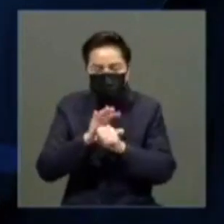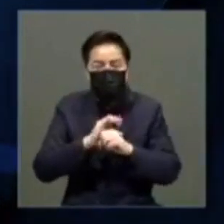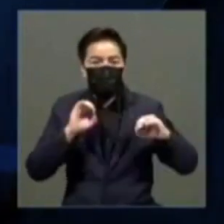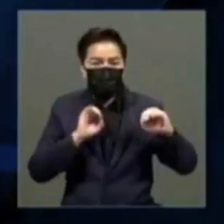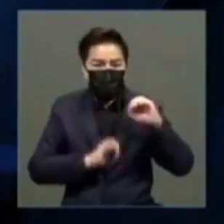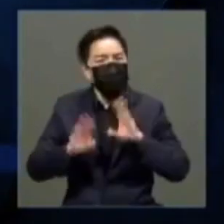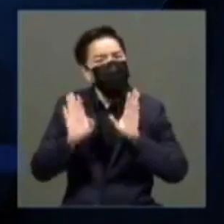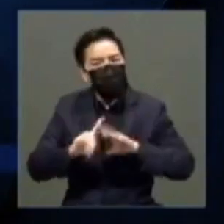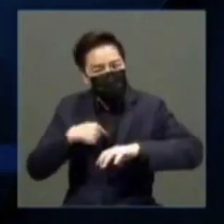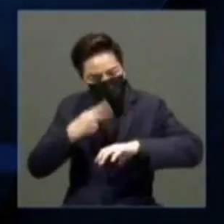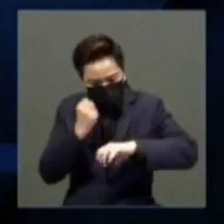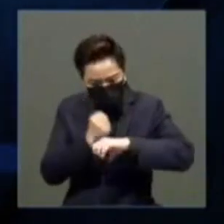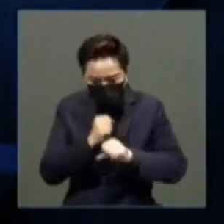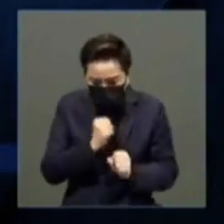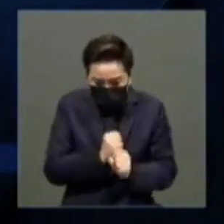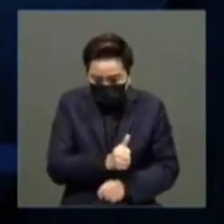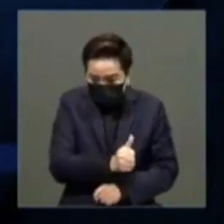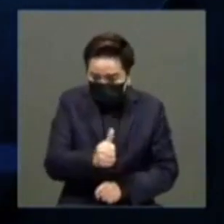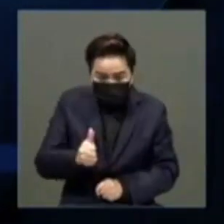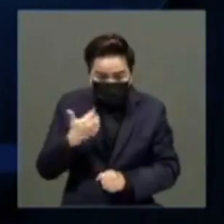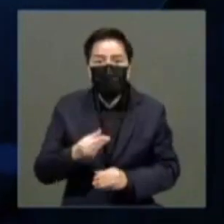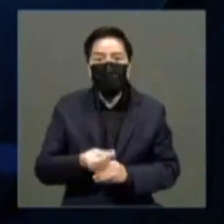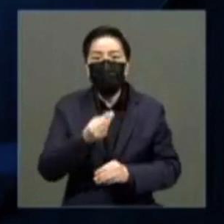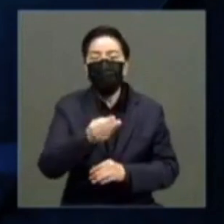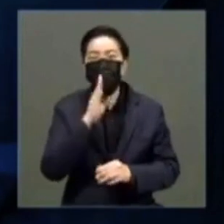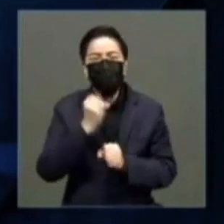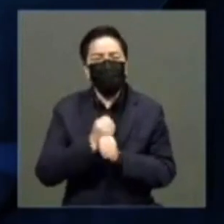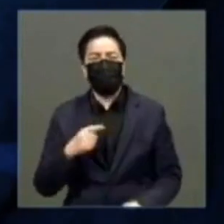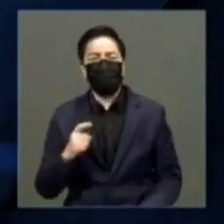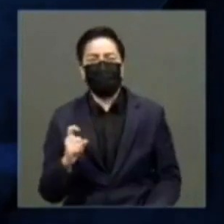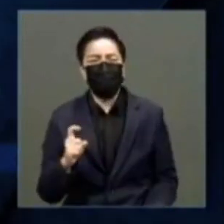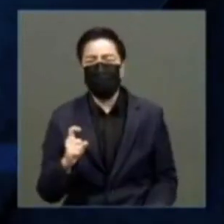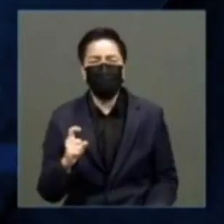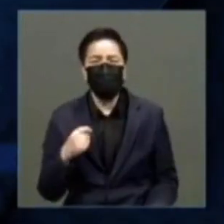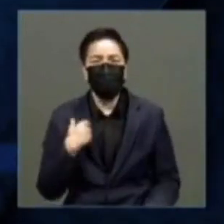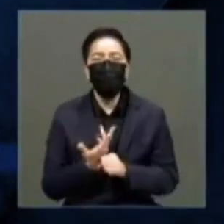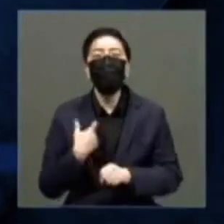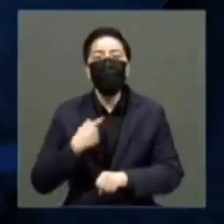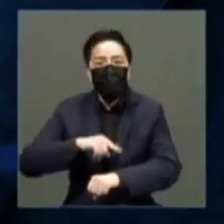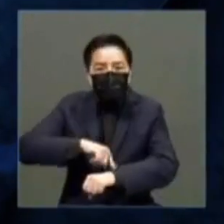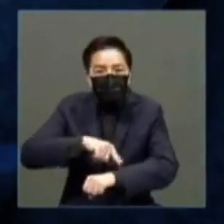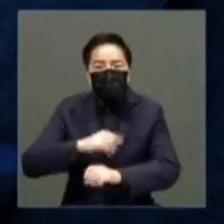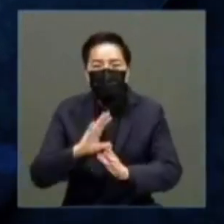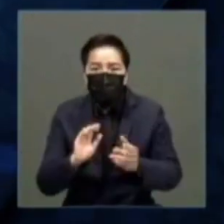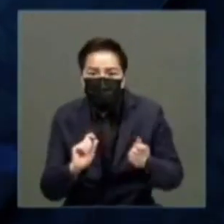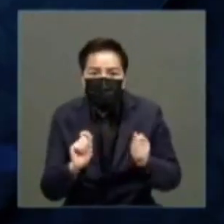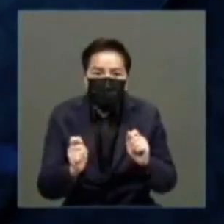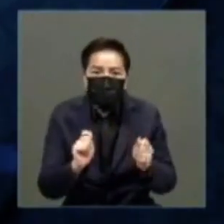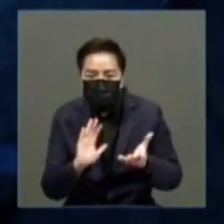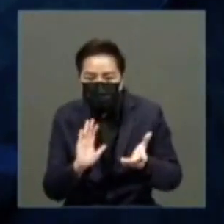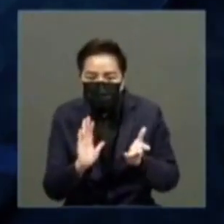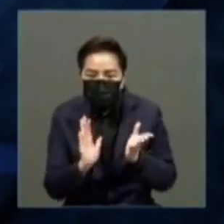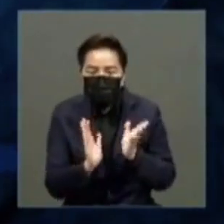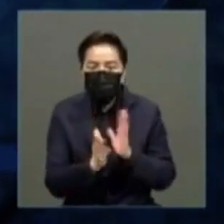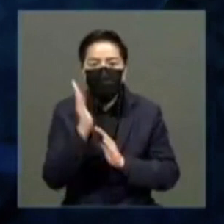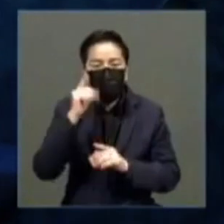ดได้อย่างไรตรงนี้ถ้าสมมติว่ายังทำไม่ได้ไม่เป็นไรค่ะเพราะว่ายังมีเวลาที่จะสามารถปรับให้สถาน